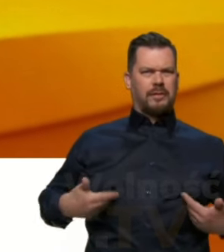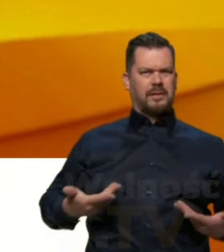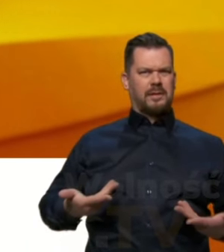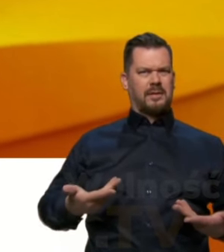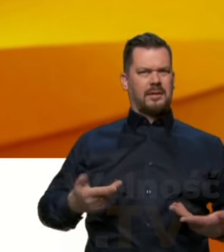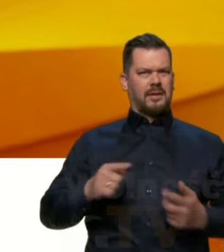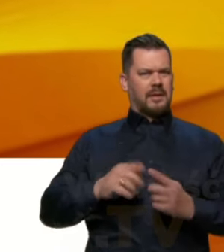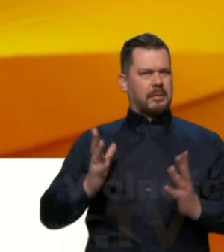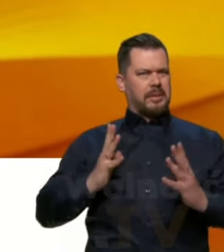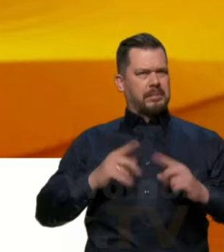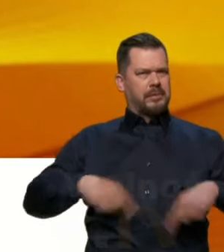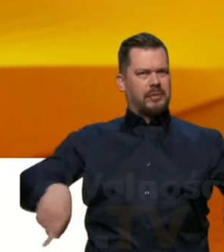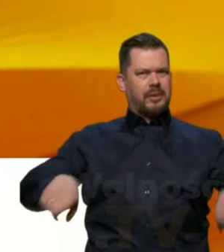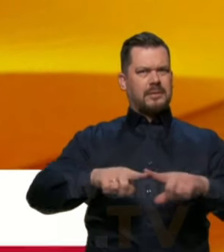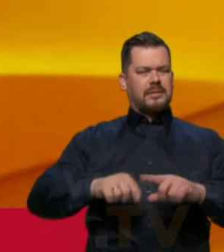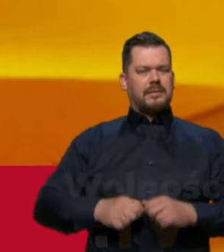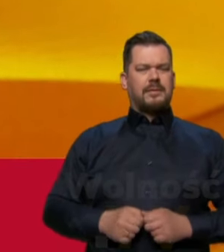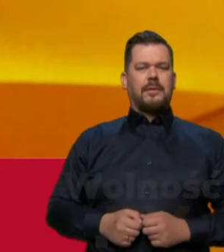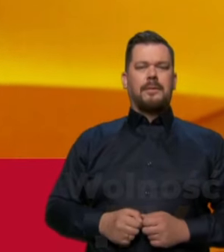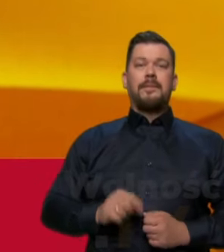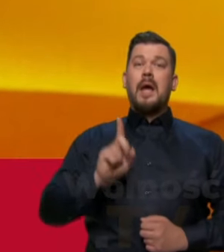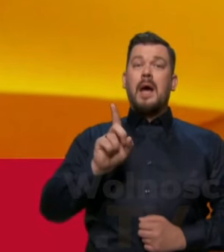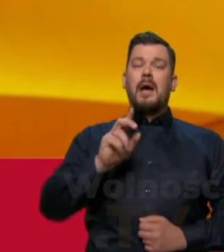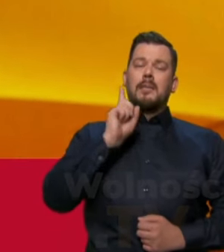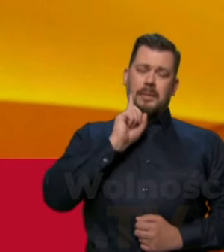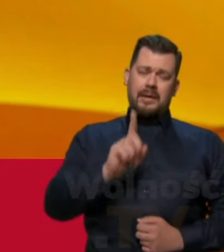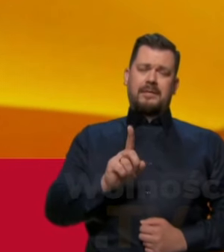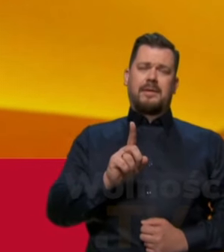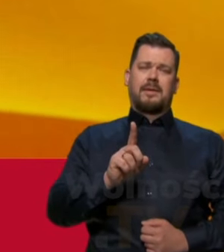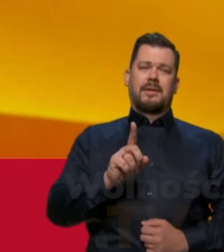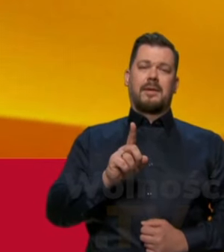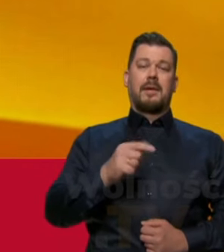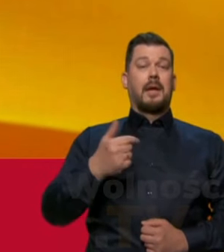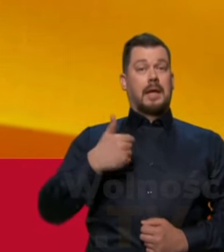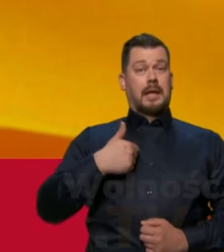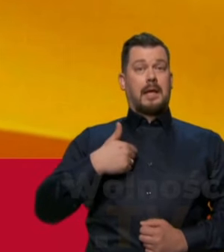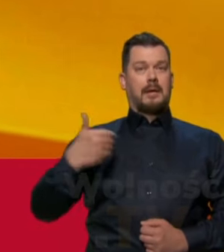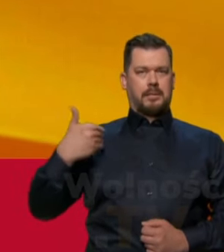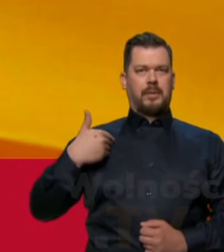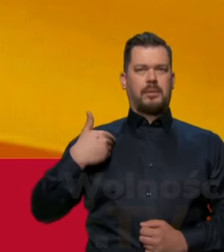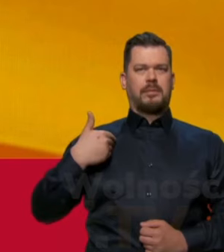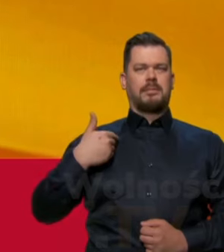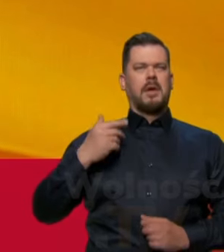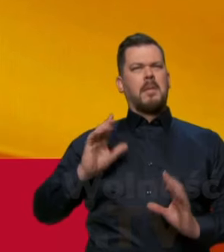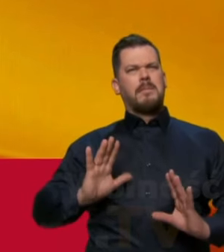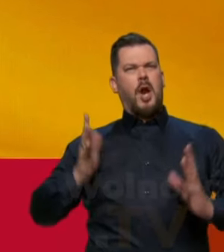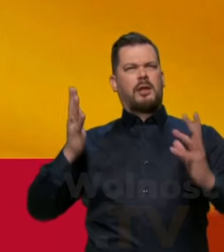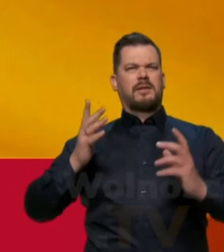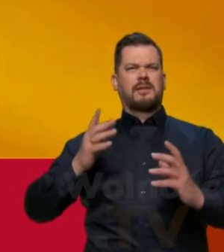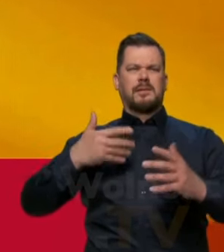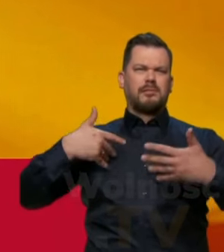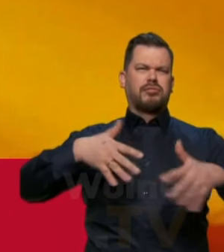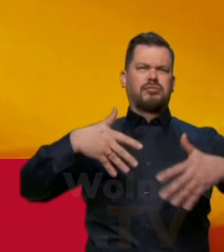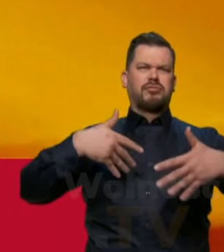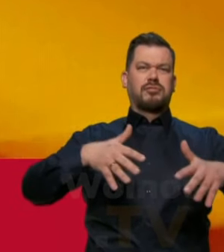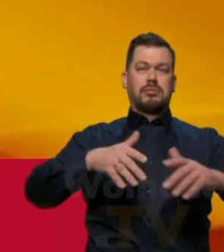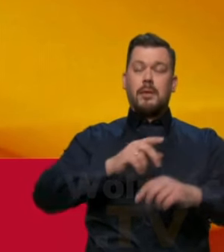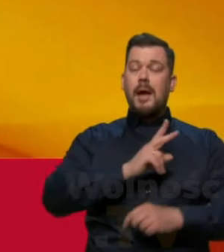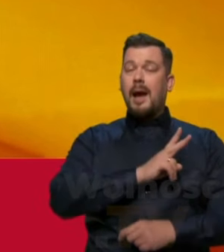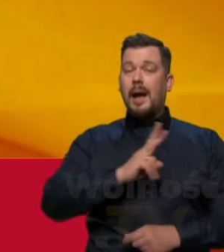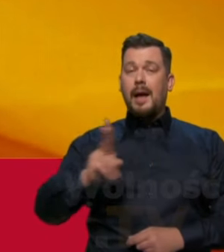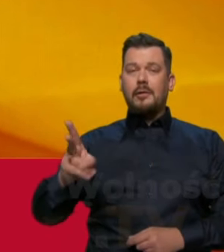naszego bezpieczeństwa. Natomiast prawda jest też taka, że kiedy ja byłam na protestach kobiet, a byłam na wszystkich protestach w